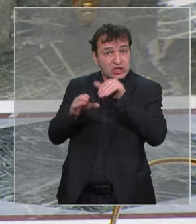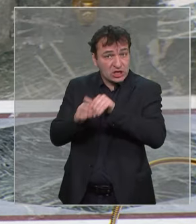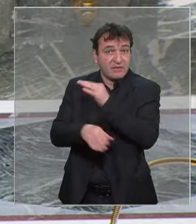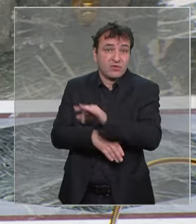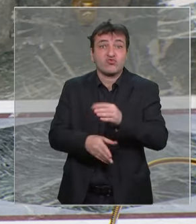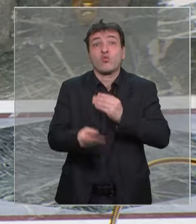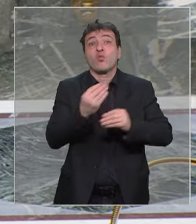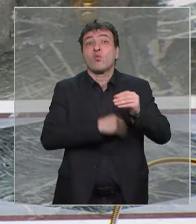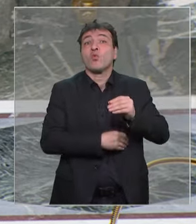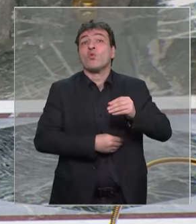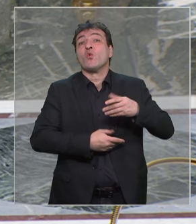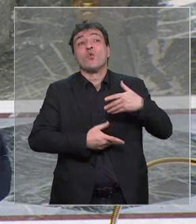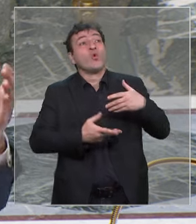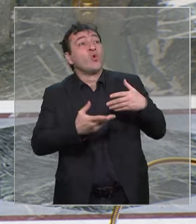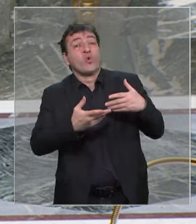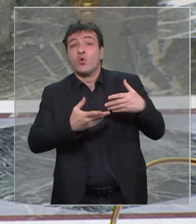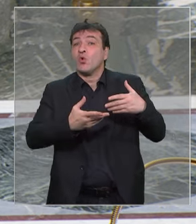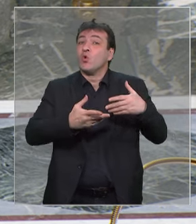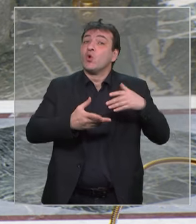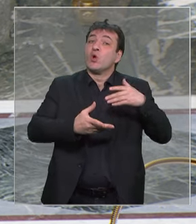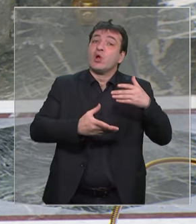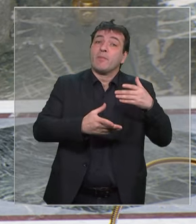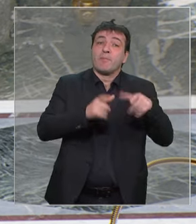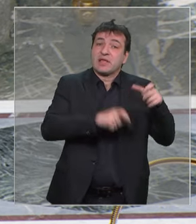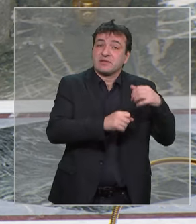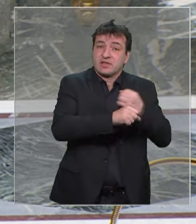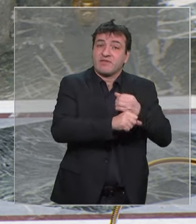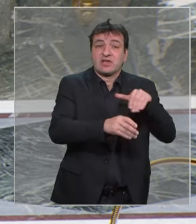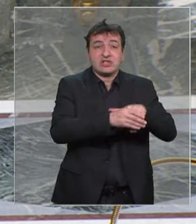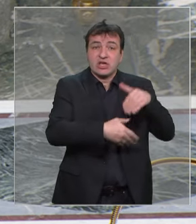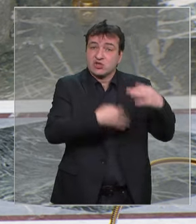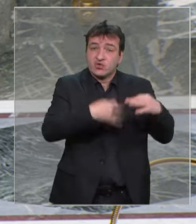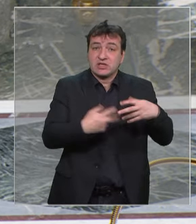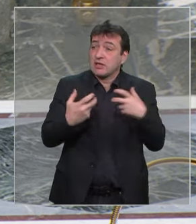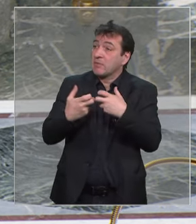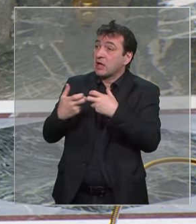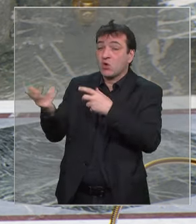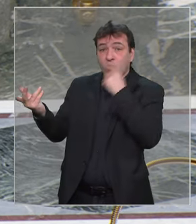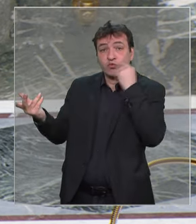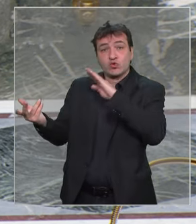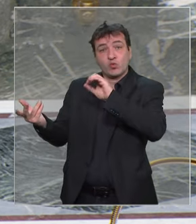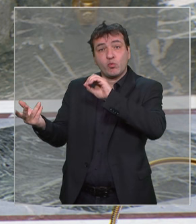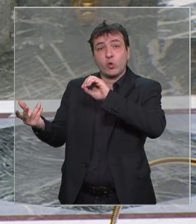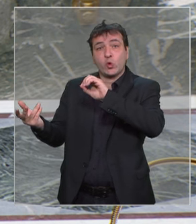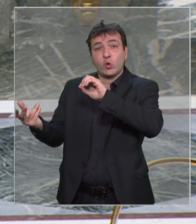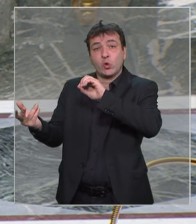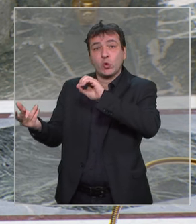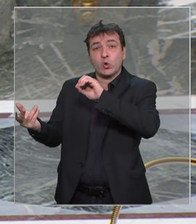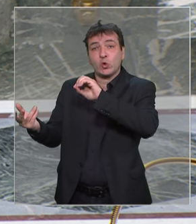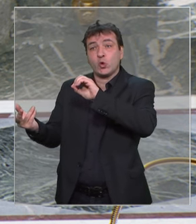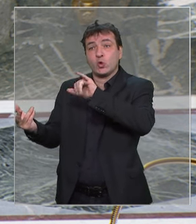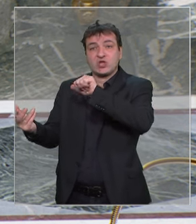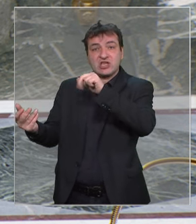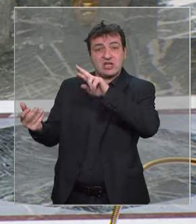journalistes. Monsieur Boyard, par exemple, a pu être protégé par la police et c'est l'honneur de la police que de le protéger.